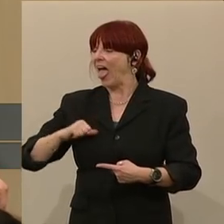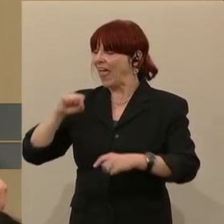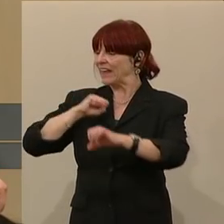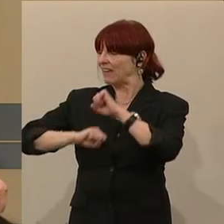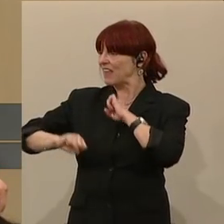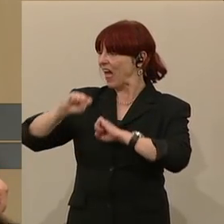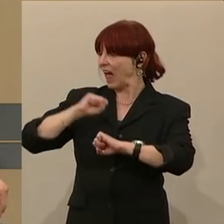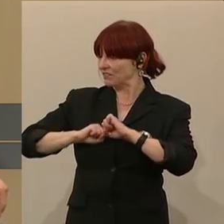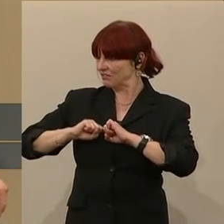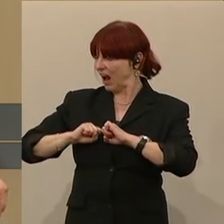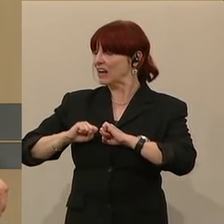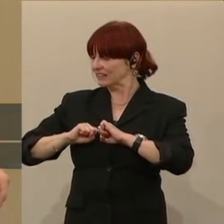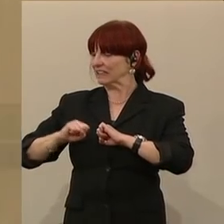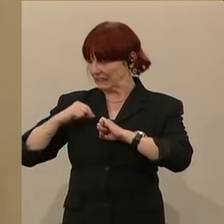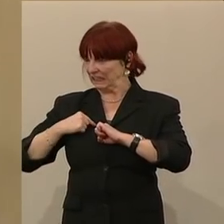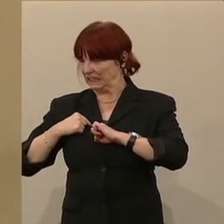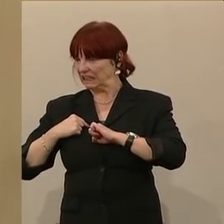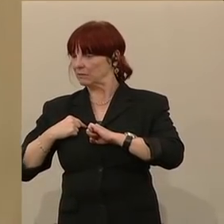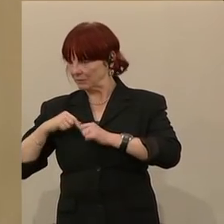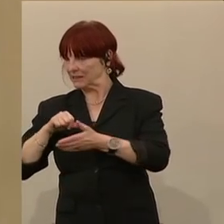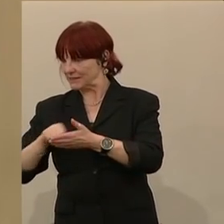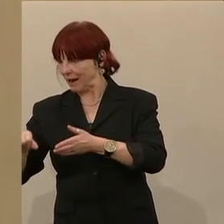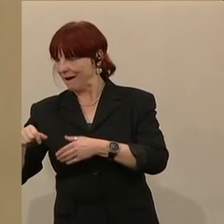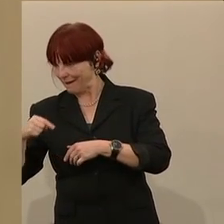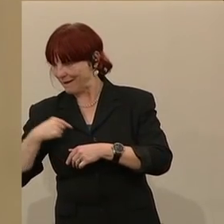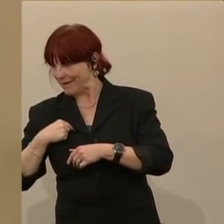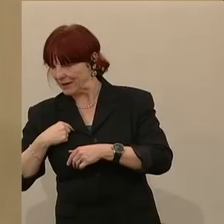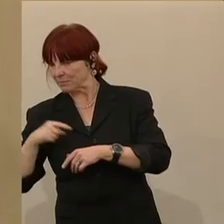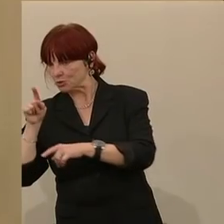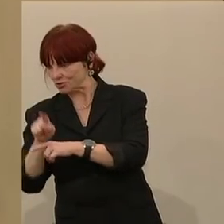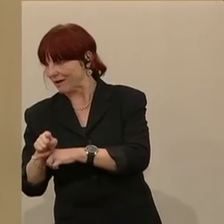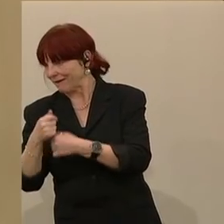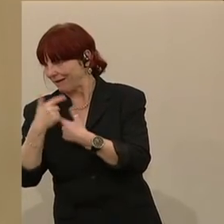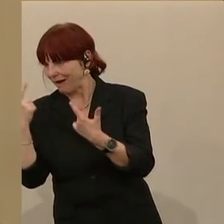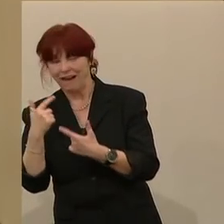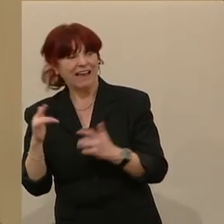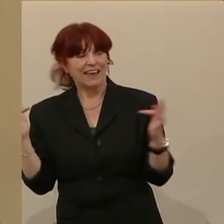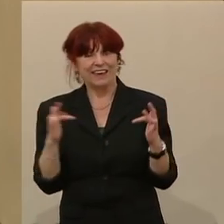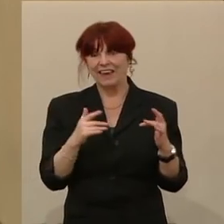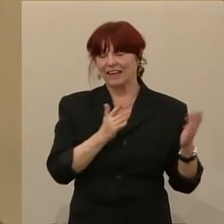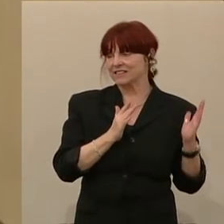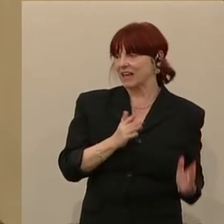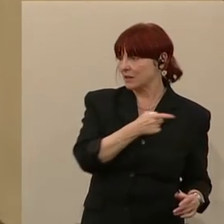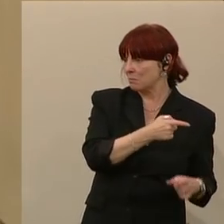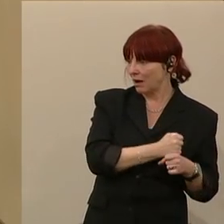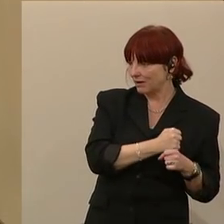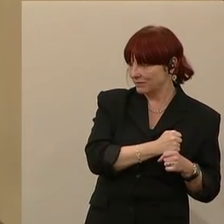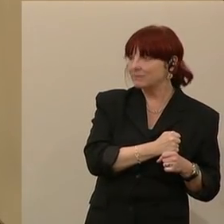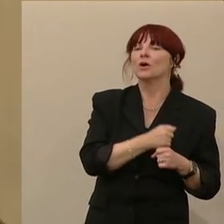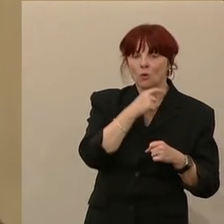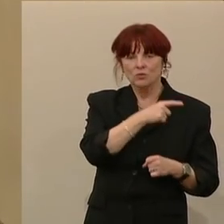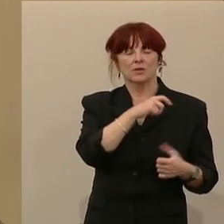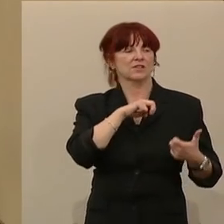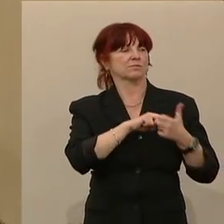auch bezahlen lässt. Würde auch keiner auf die Idee kommen. Das heißt, wer zahlt, schafft an. Und das Problem haben wir ja in den USA, wo